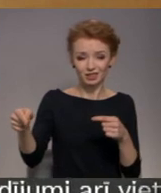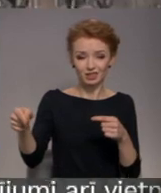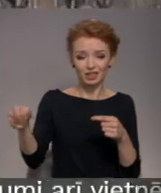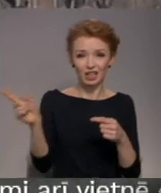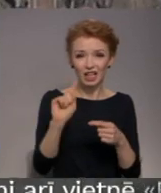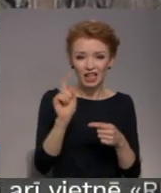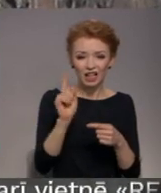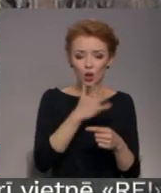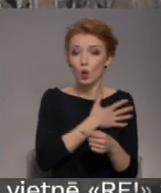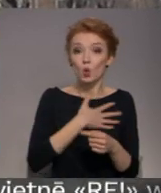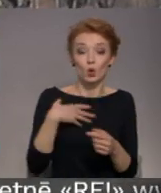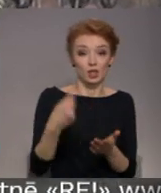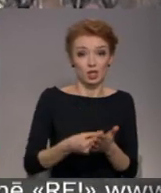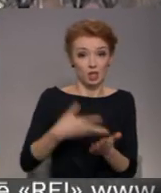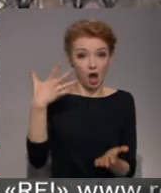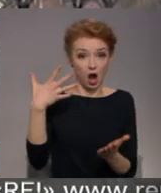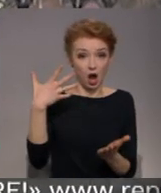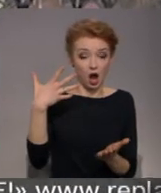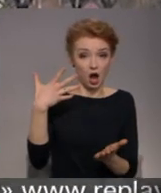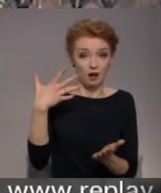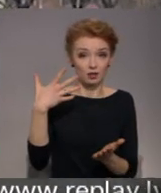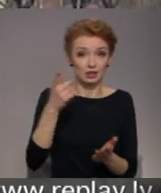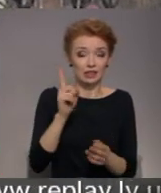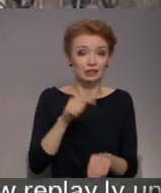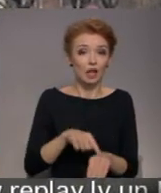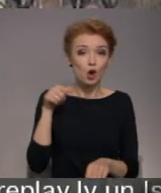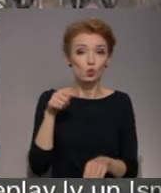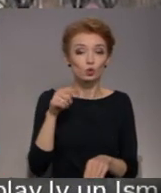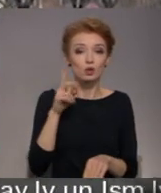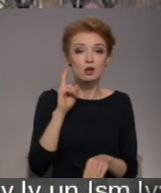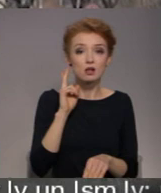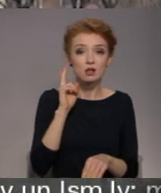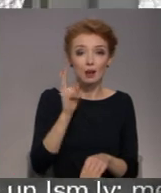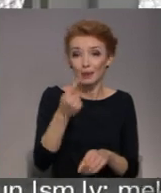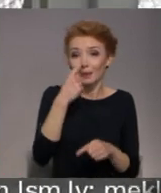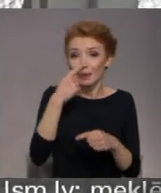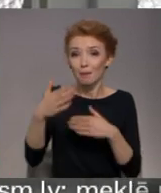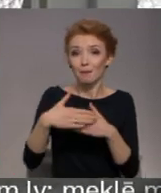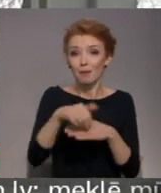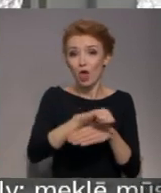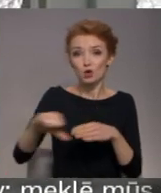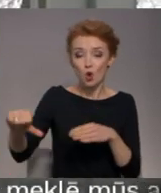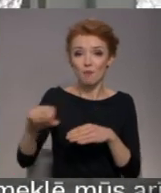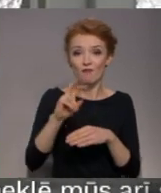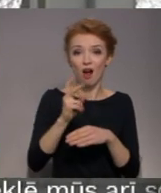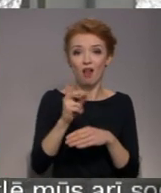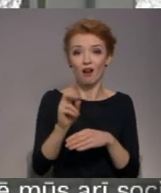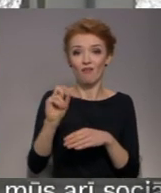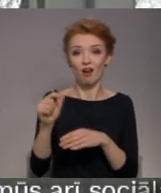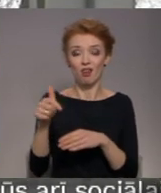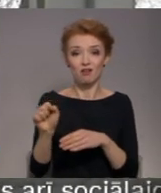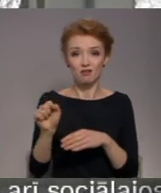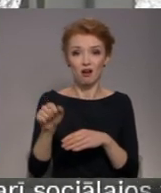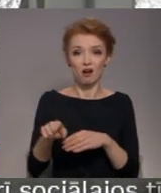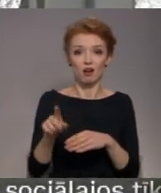ir tik dārgs? Brīžiem ir sajūta, ka te pašā pierobežā mēs runājam Valku Valgu, kad ir nevienāda